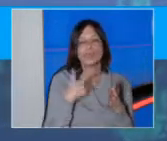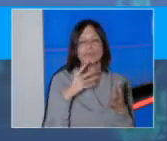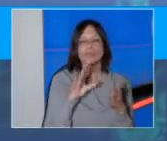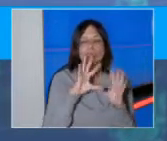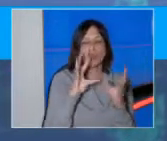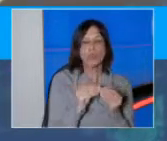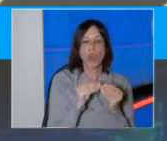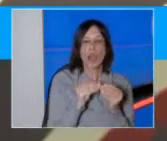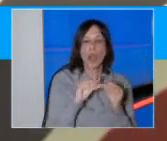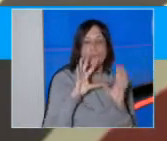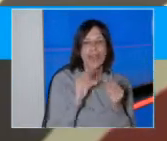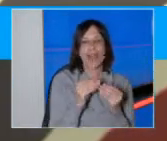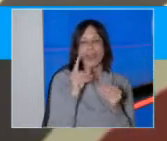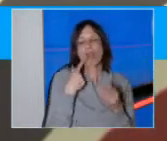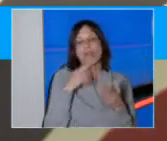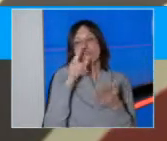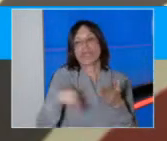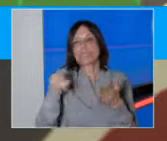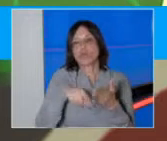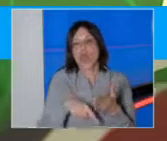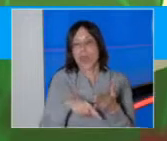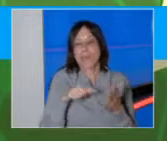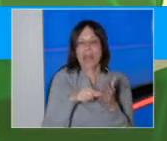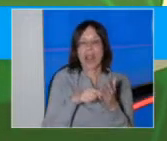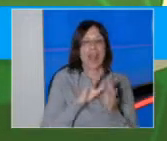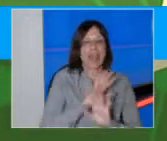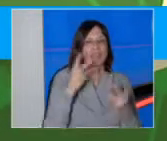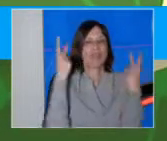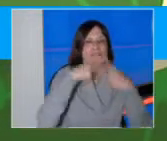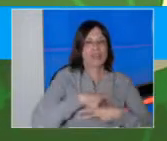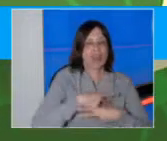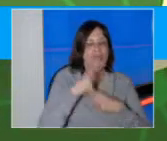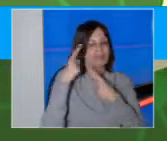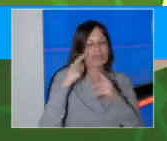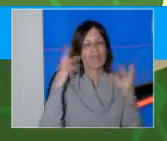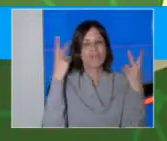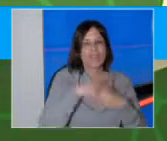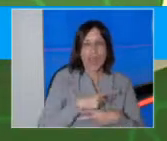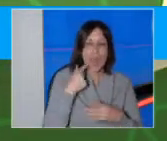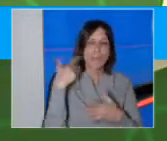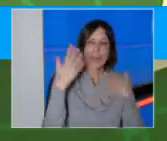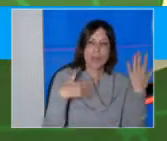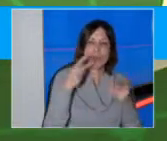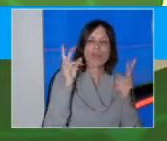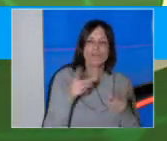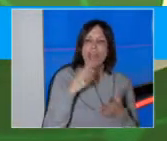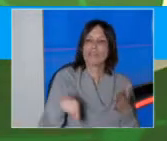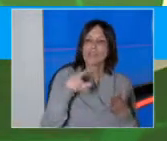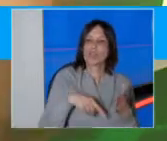שהקלפי נפסלת במקומות מסוימים. מחוסר הבנה, אולי מהבלבול, יהיה אפשר לטעון או לפצול הרבה מאוד קלפיות,